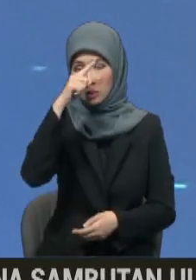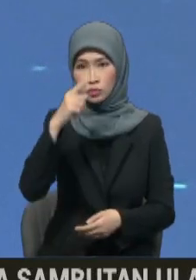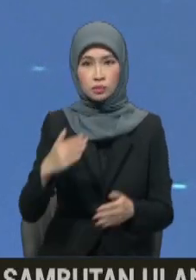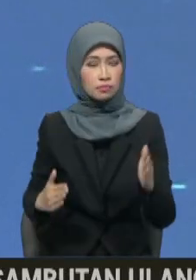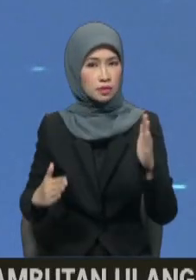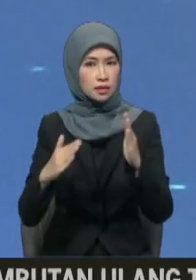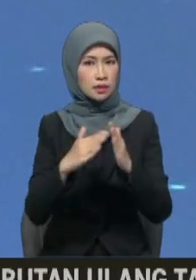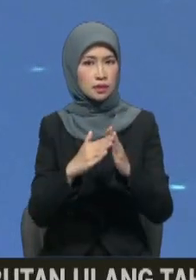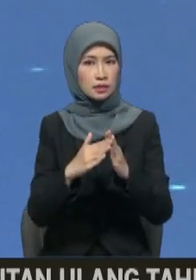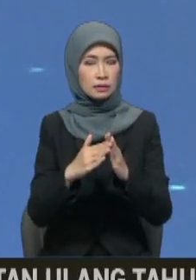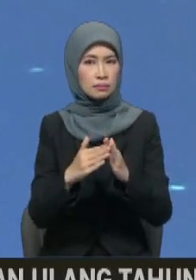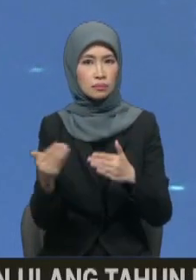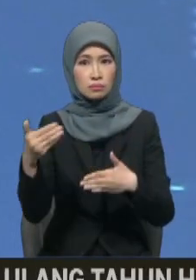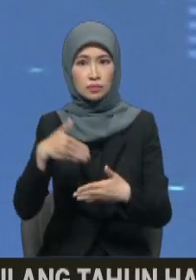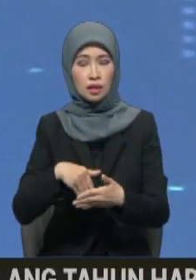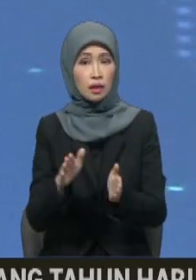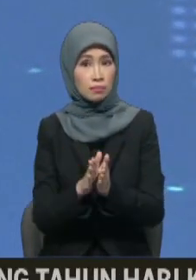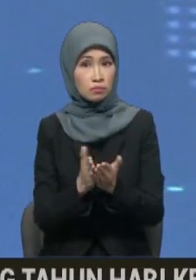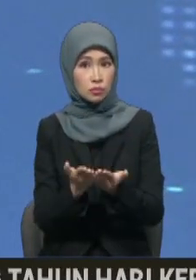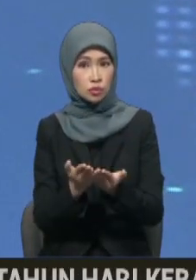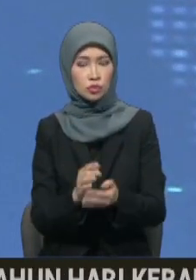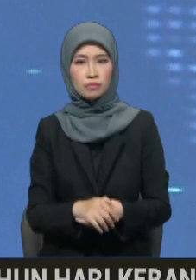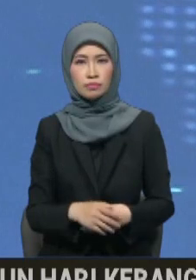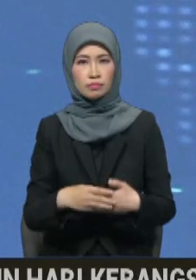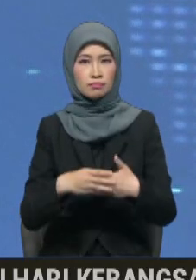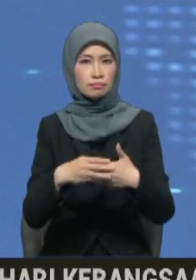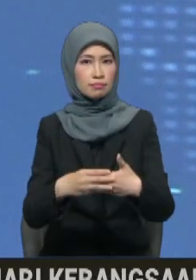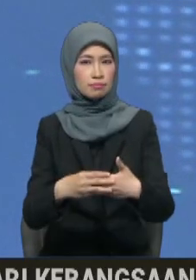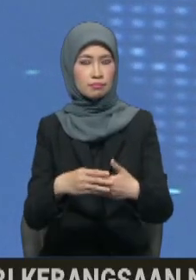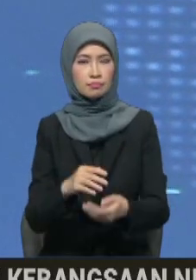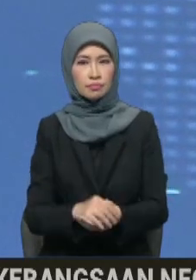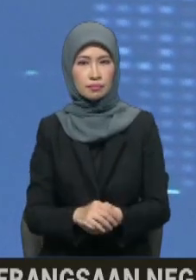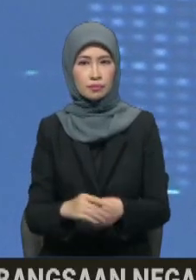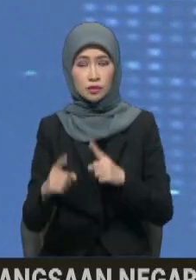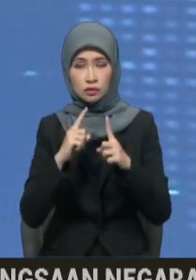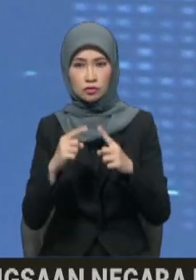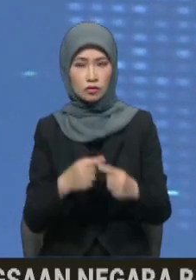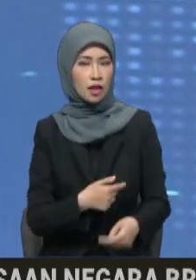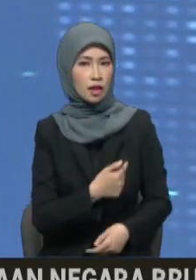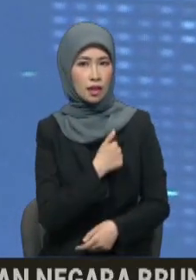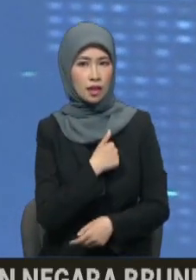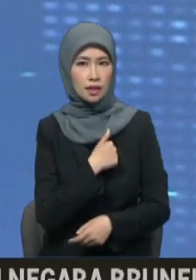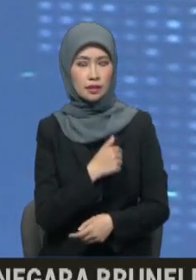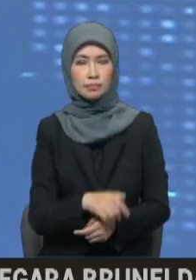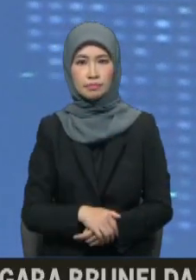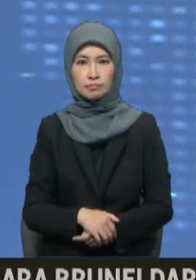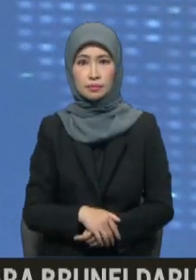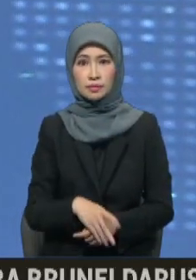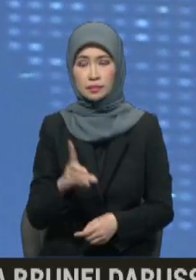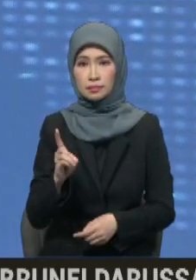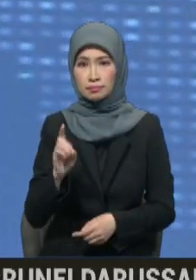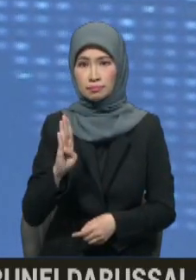kepimpinan dimuatkan dalam buku berjudul kepimpinan Budi pekertiuran hati diterbitkan olehwan bahasa